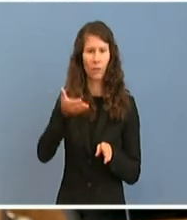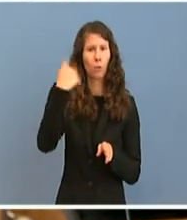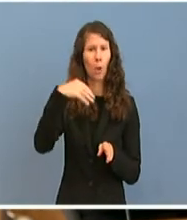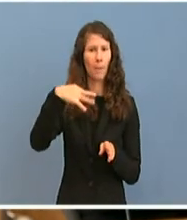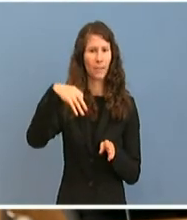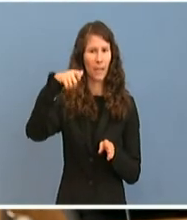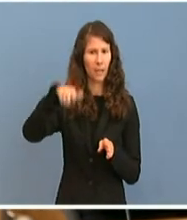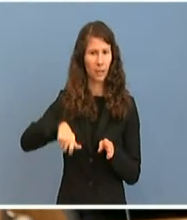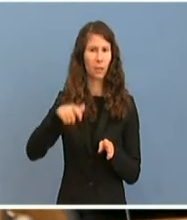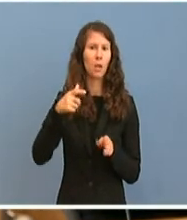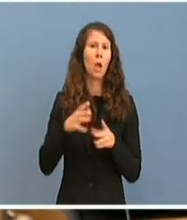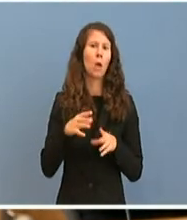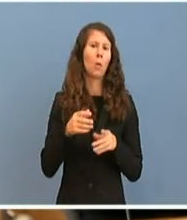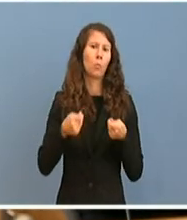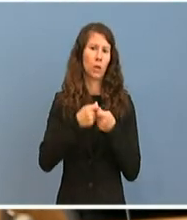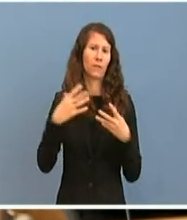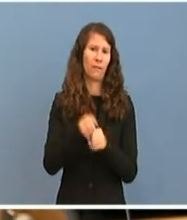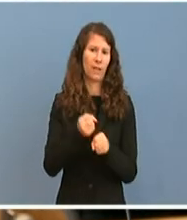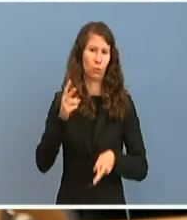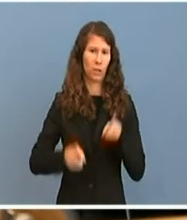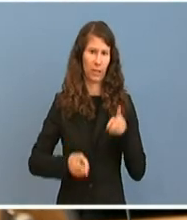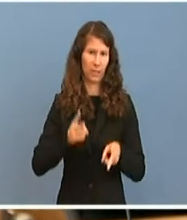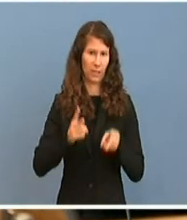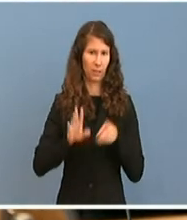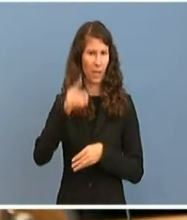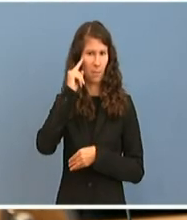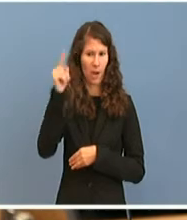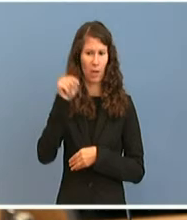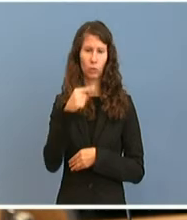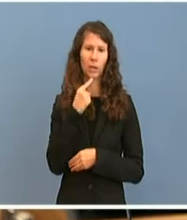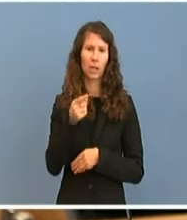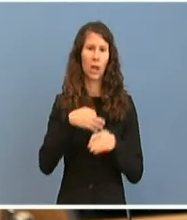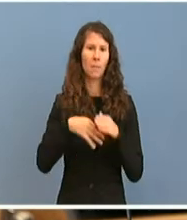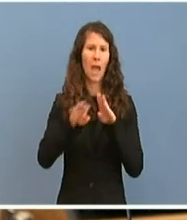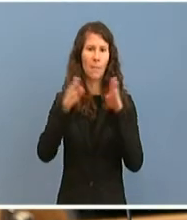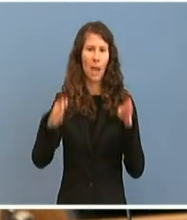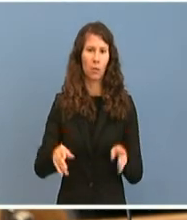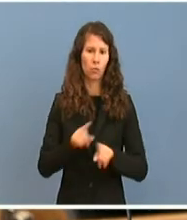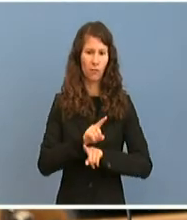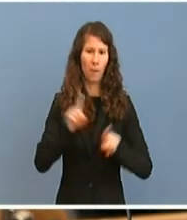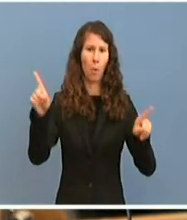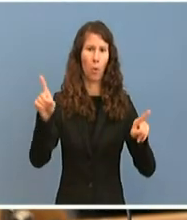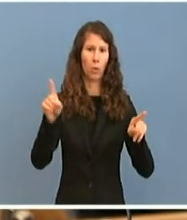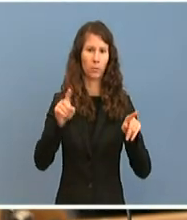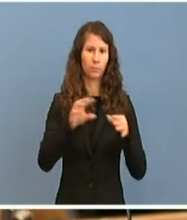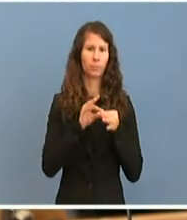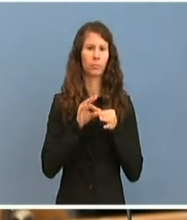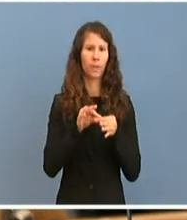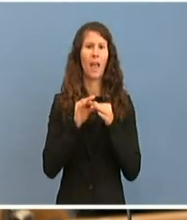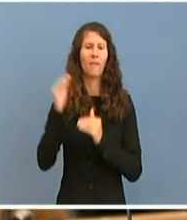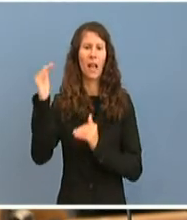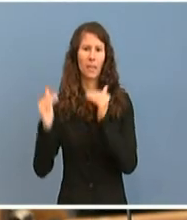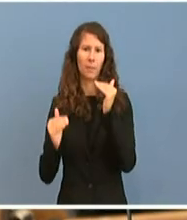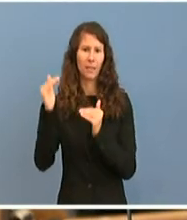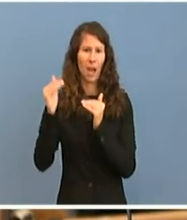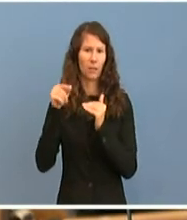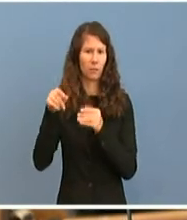Präsidenten des Bundesverfassungsgerichtes, dass die Beherbergungsverbote gegen das Prinzip der Verhältnismäßigkeit der Mittel